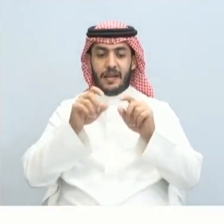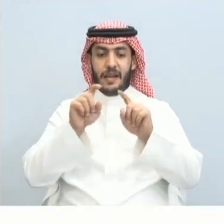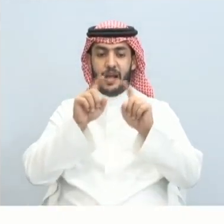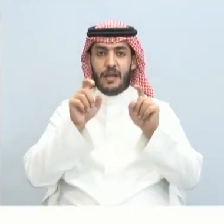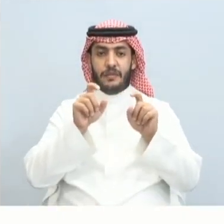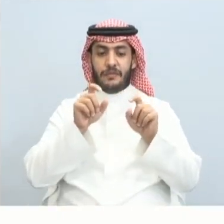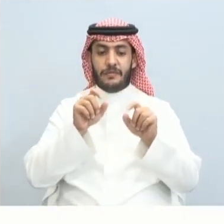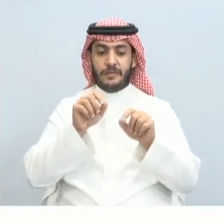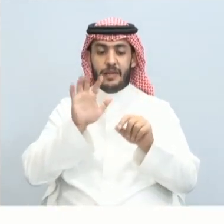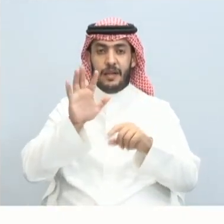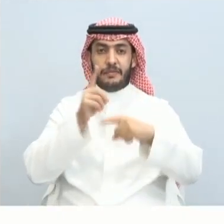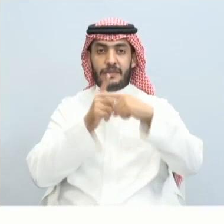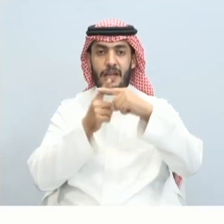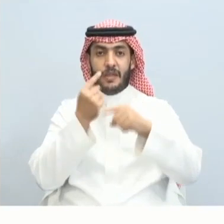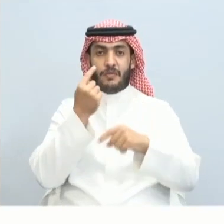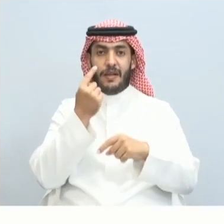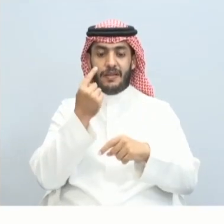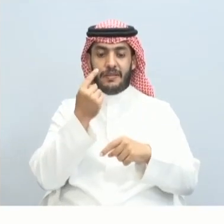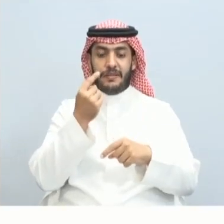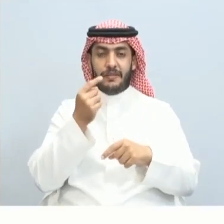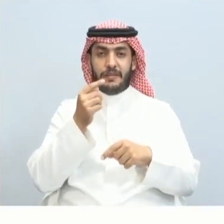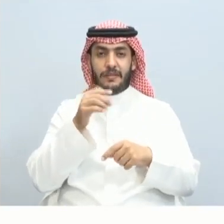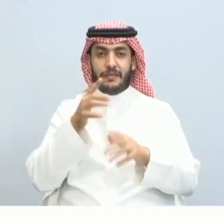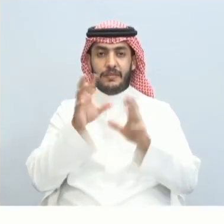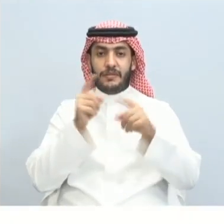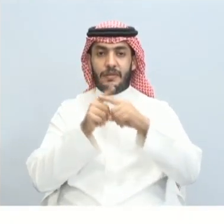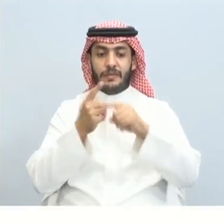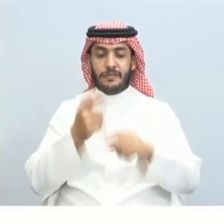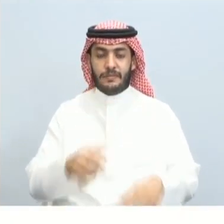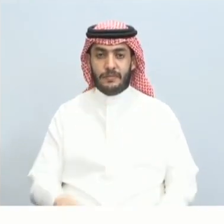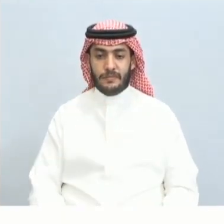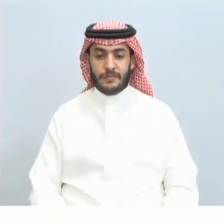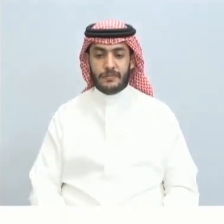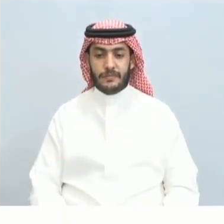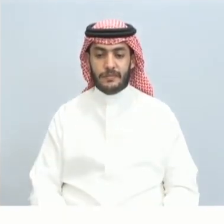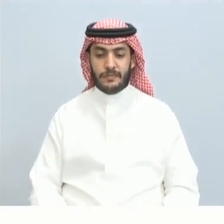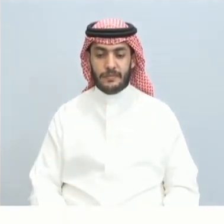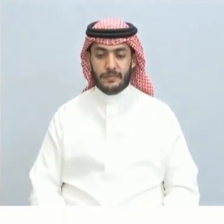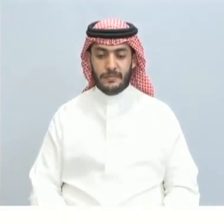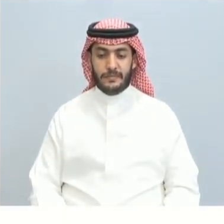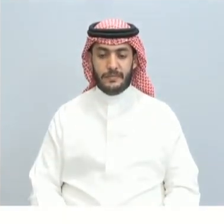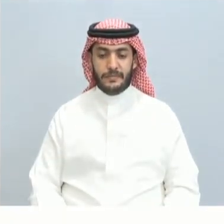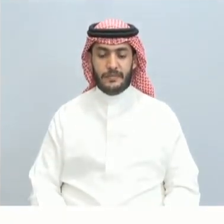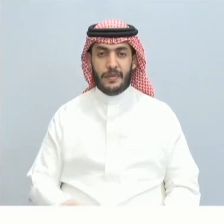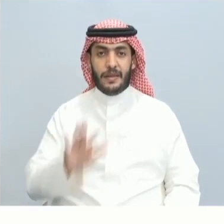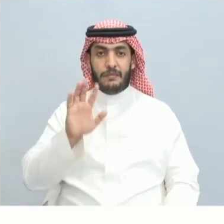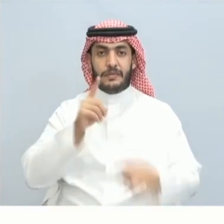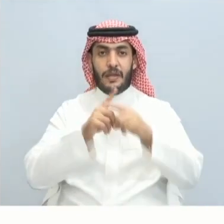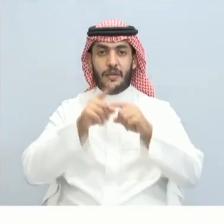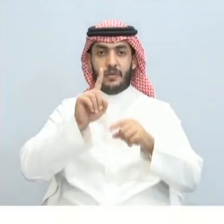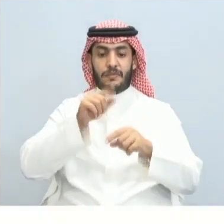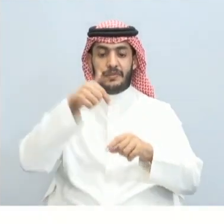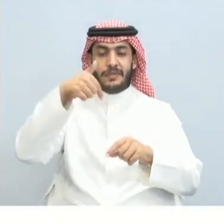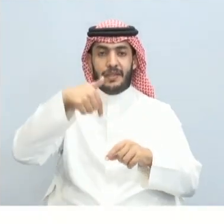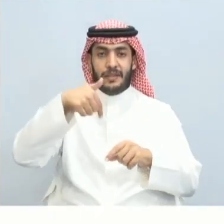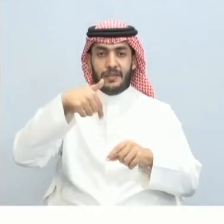لدينا هنا خمسه زائد واحد ما هو حاصل جمعها نعم حاصل جمعها خمسه زائد واحد يساوي